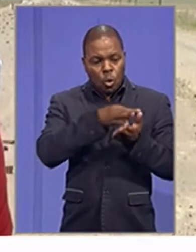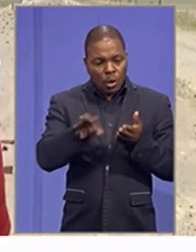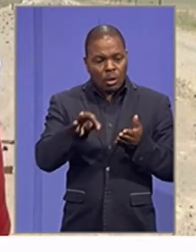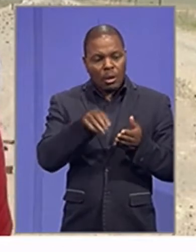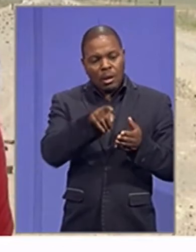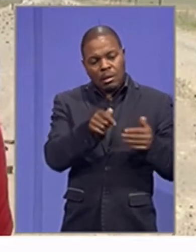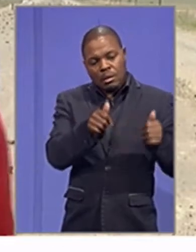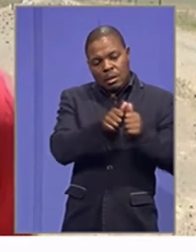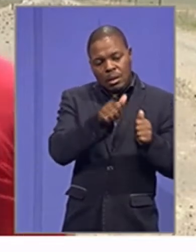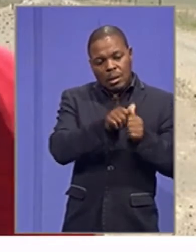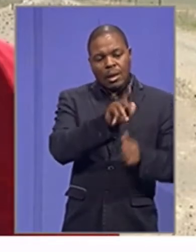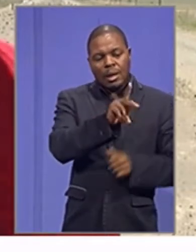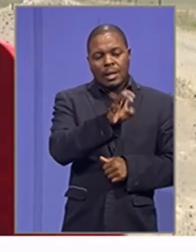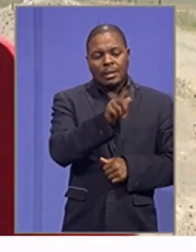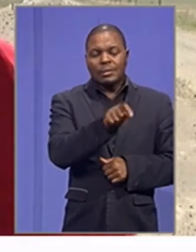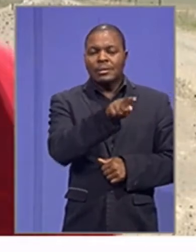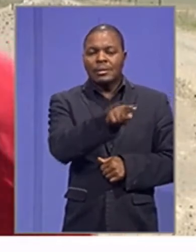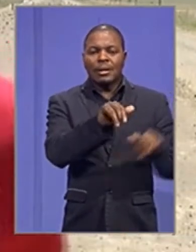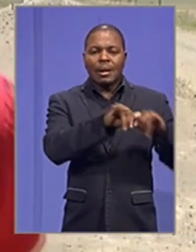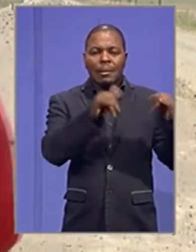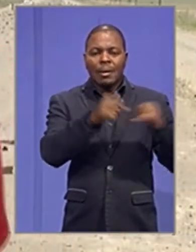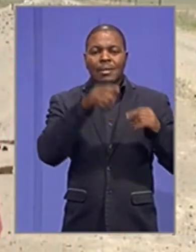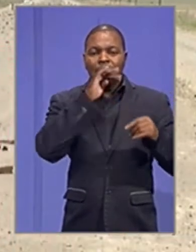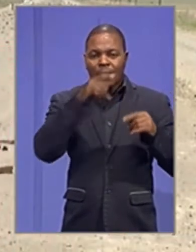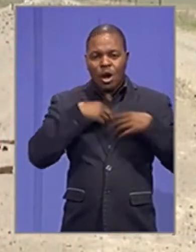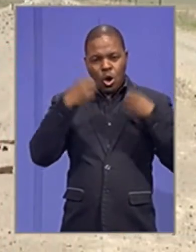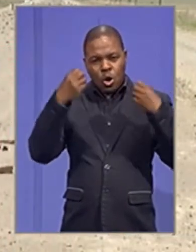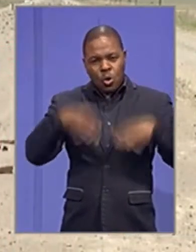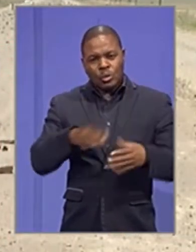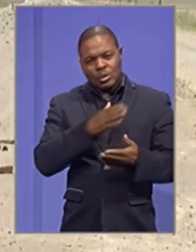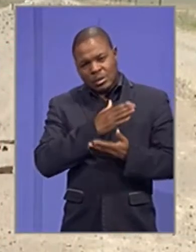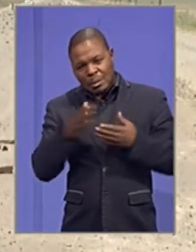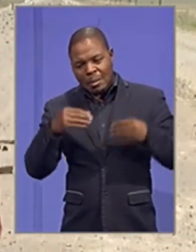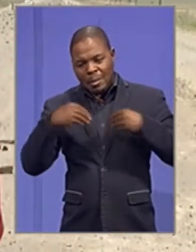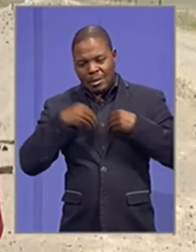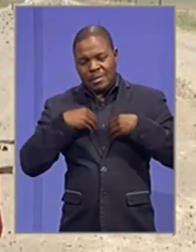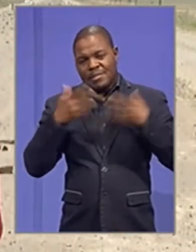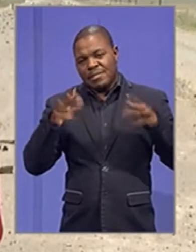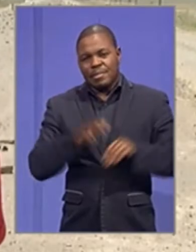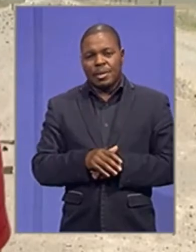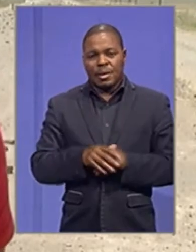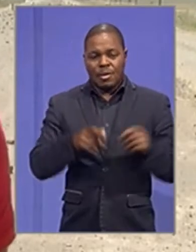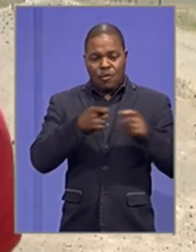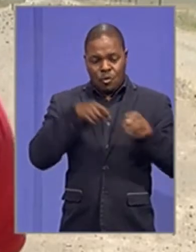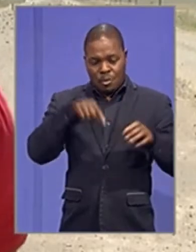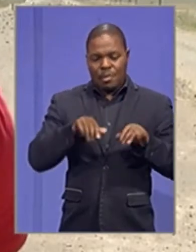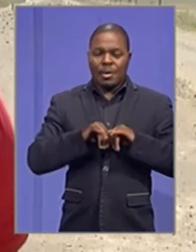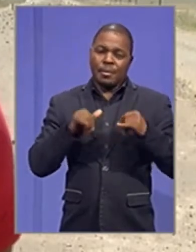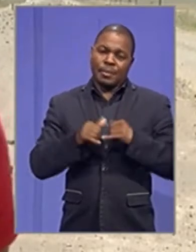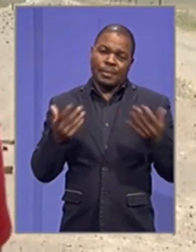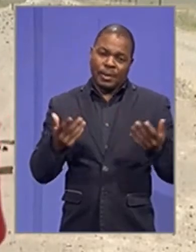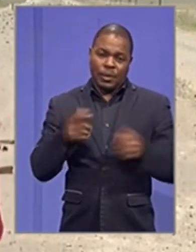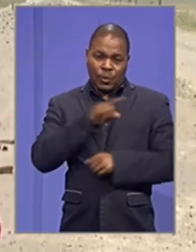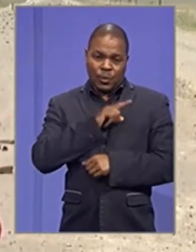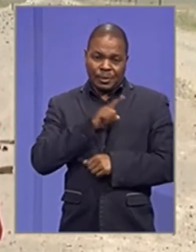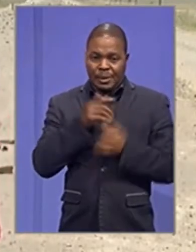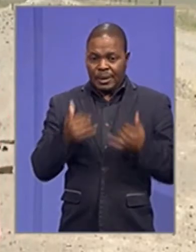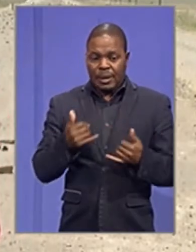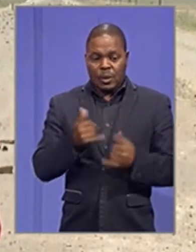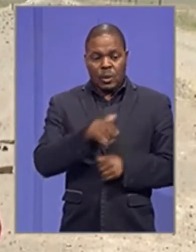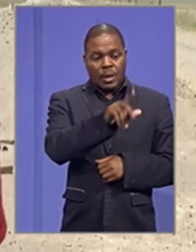Cat Civils. Then I've lost some of my assets tse ownwang ke company because now